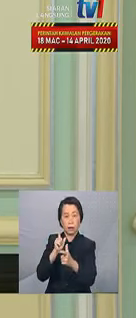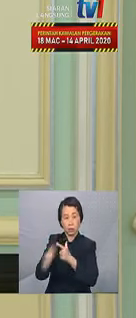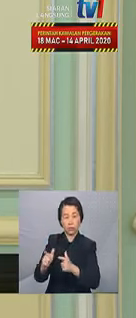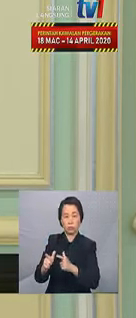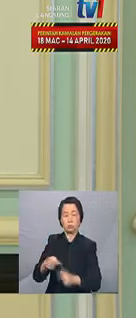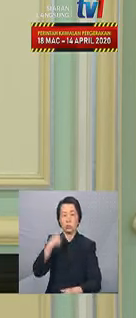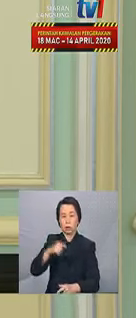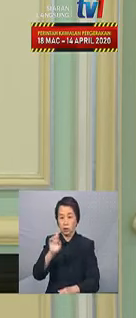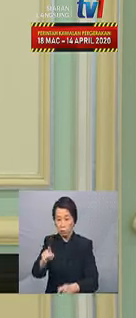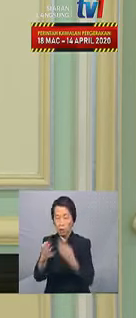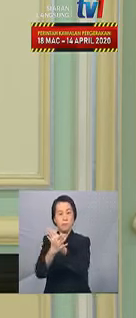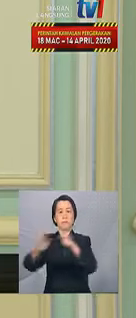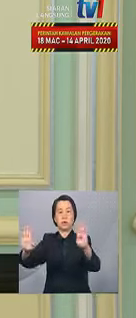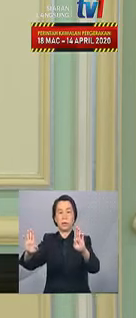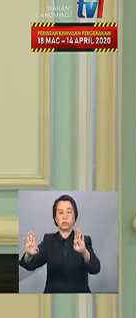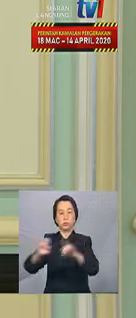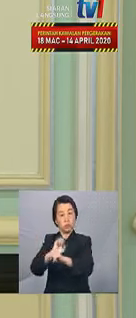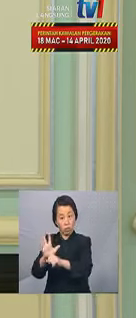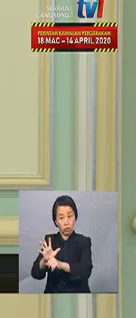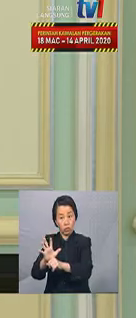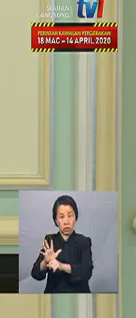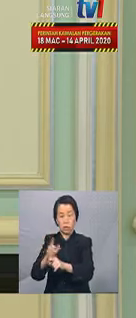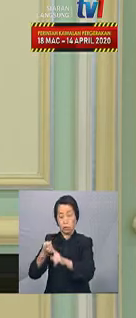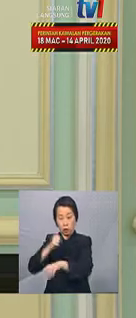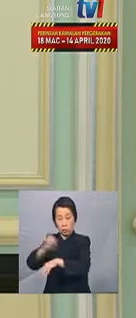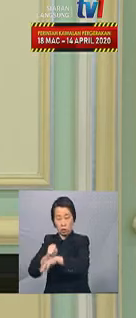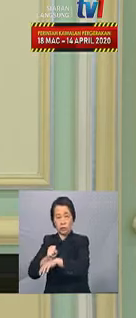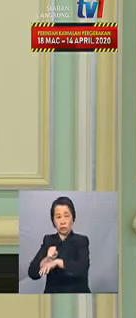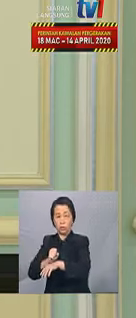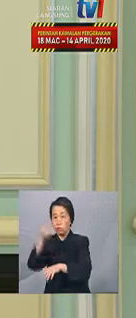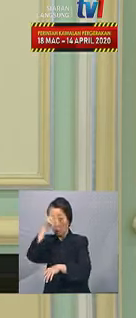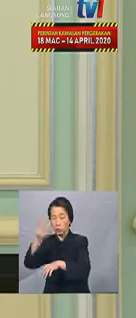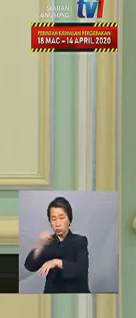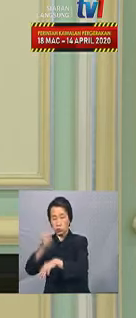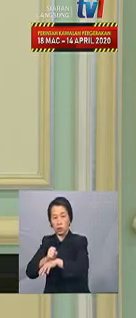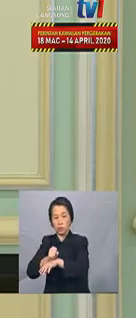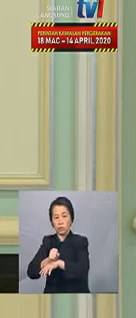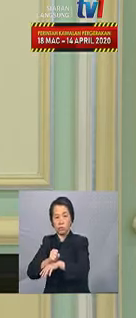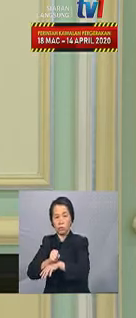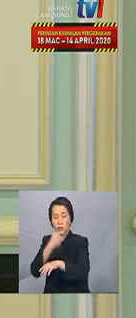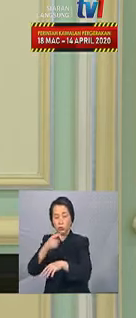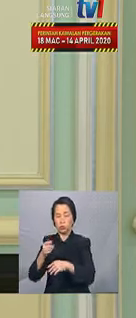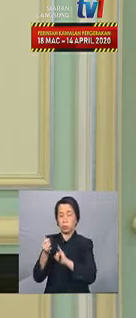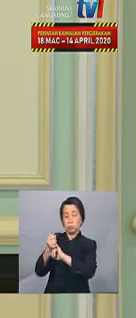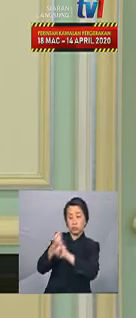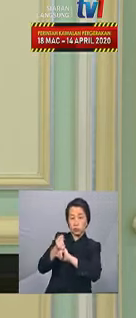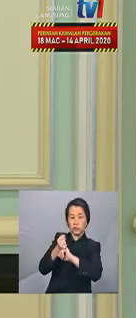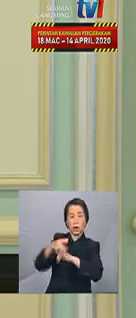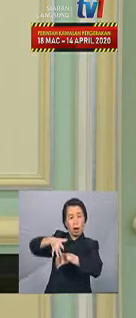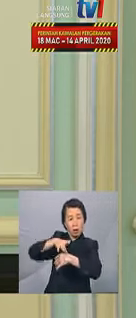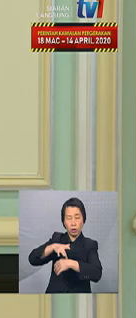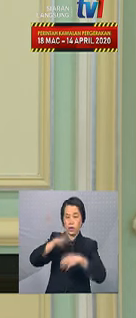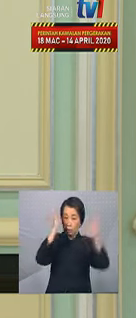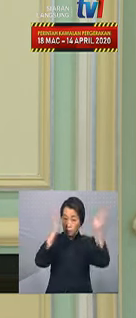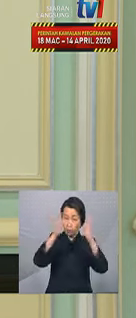yang mengatakan mereka bebas daripada COVID daripada kerajaan Singapura. Kerana ini merupakan perjanjian awal antara kita dengan